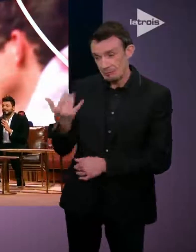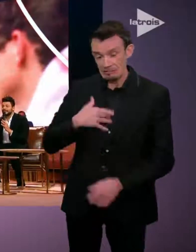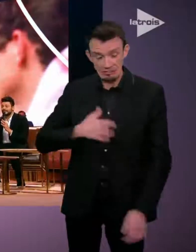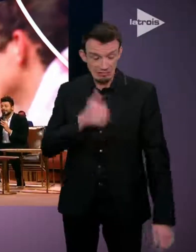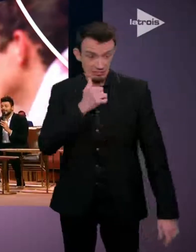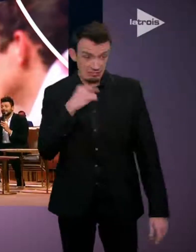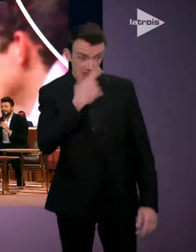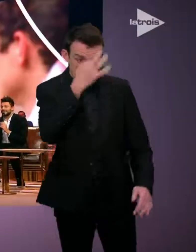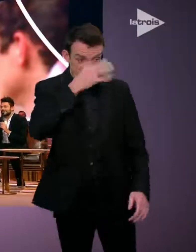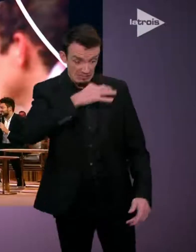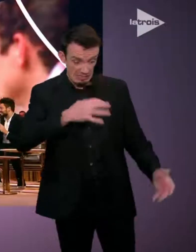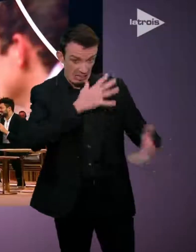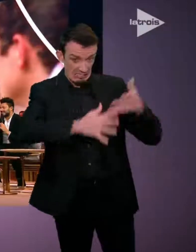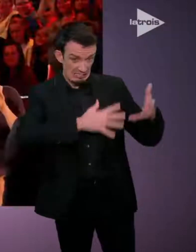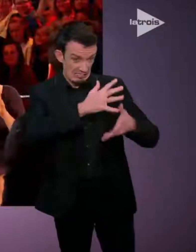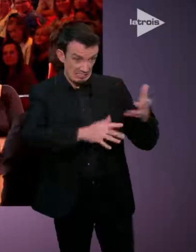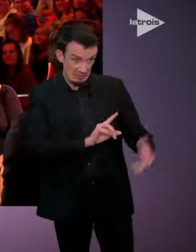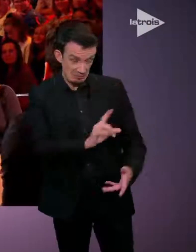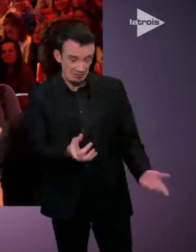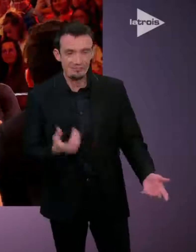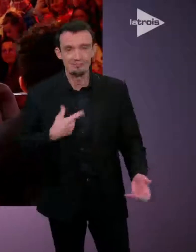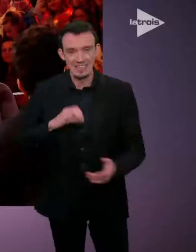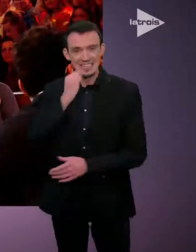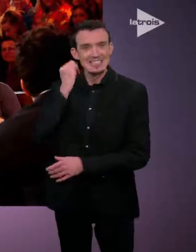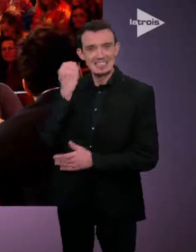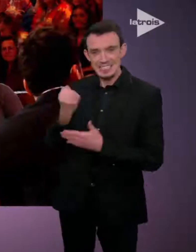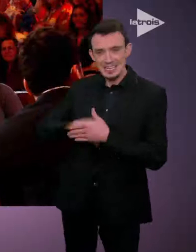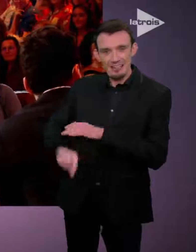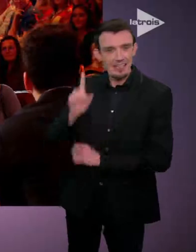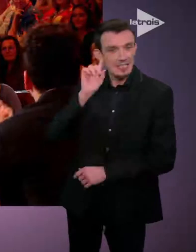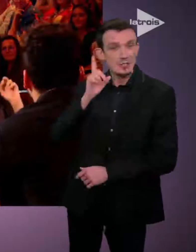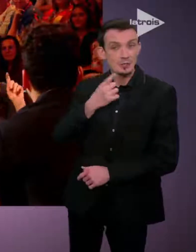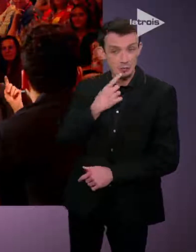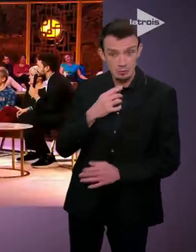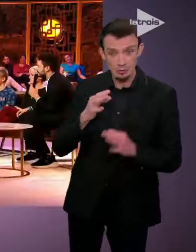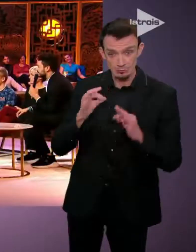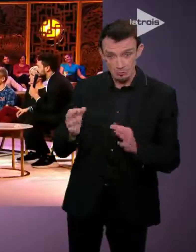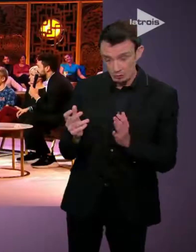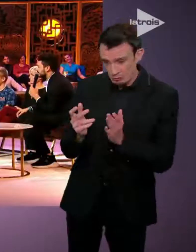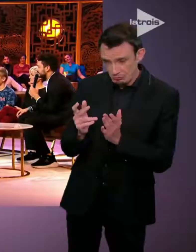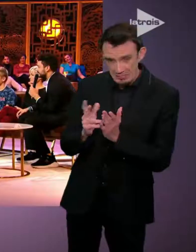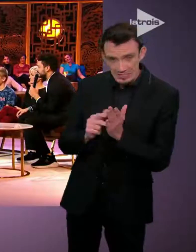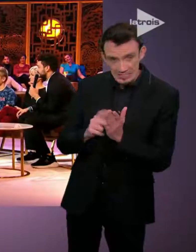signes, quoi, tu vois. Mais parce là, que Sacha est sourd depuis la naissance. Alors, je vais essayer, Sacha, hein, d'accord?